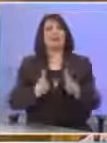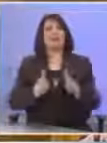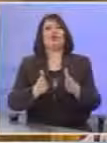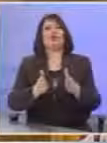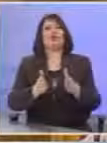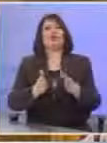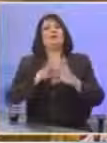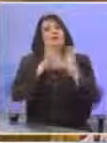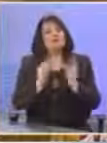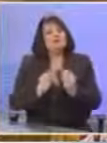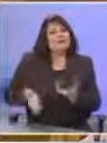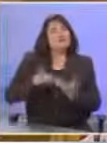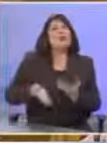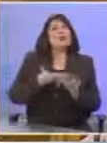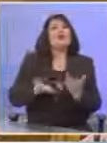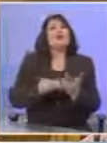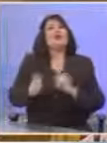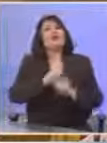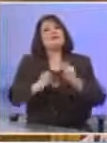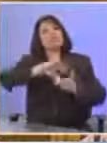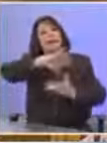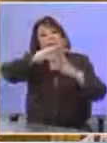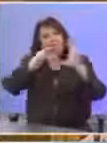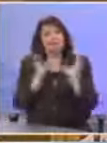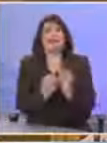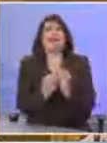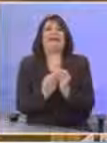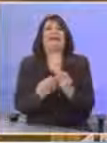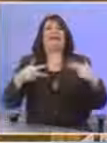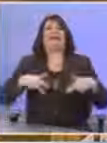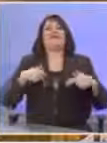ζήτηση ευρείας βοήθειας για το σχηματισμό οικουμενικής κυβέρνησης.